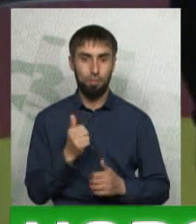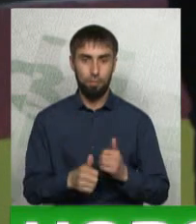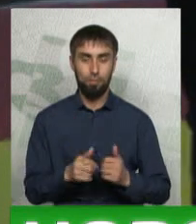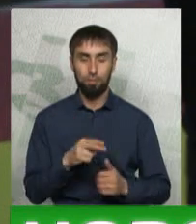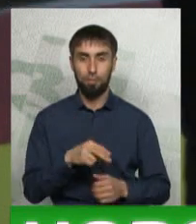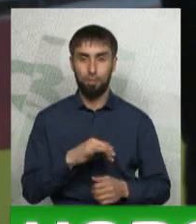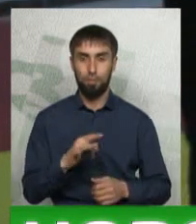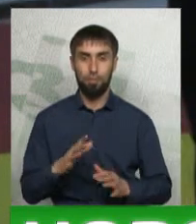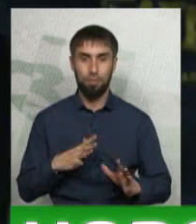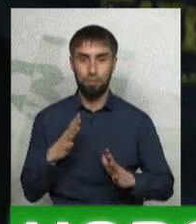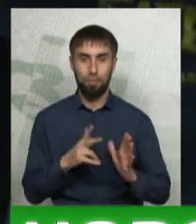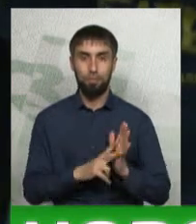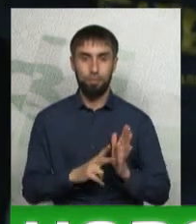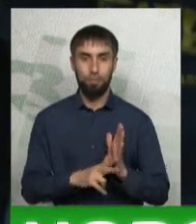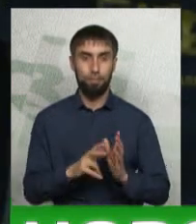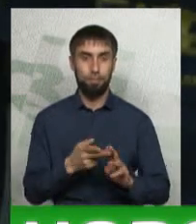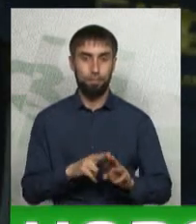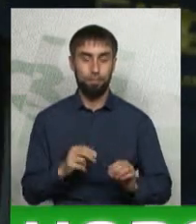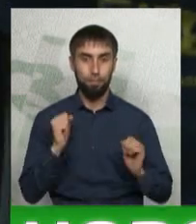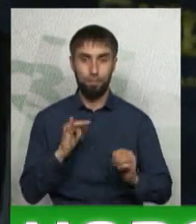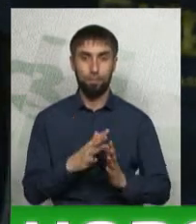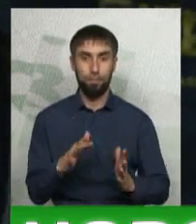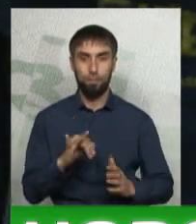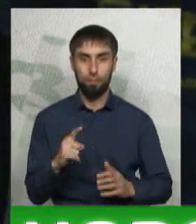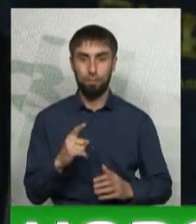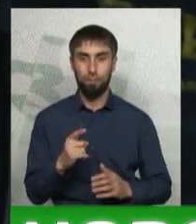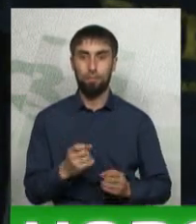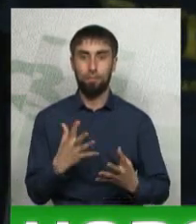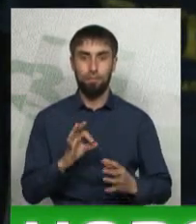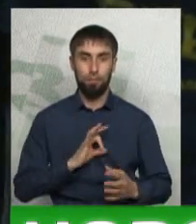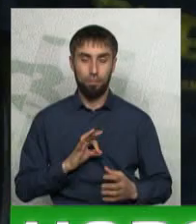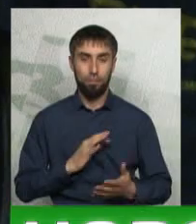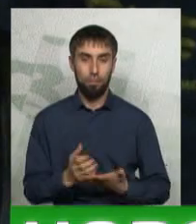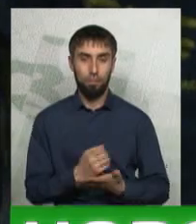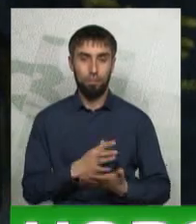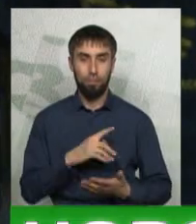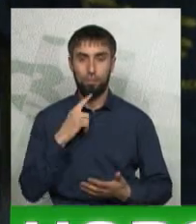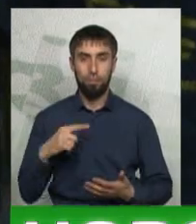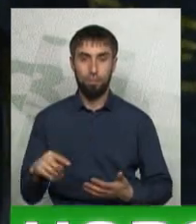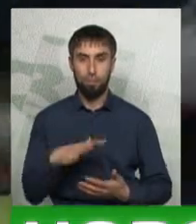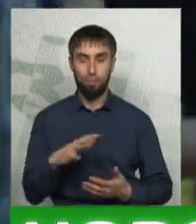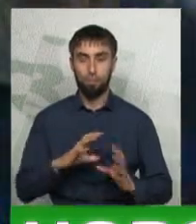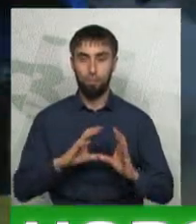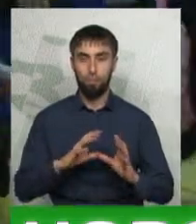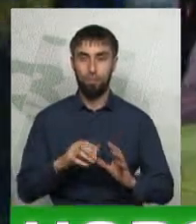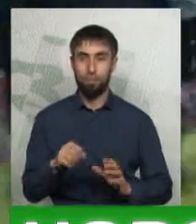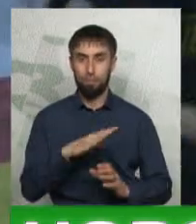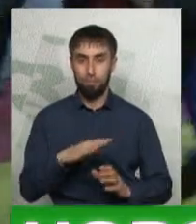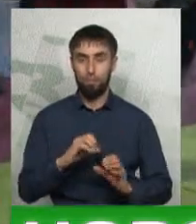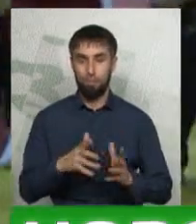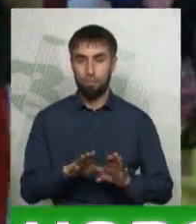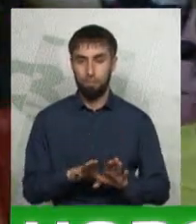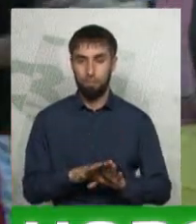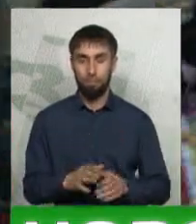В «Панчере» тренируются 80 спортсменов, и большинство из них неоднократные золотые призеры всероссийских и европейских турниров.